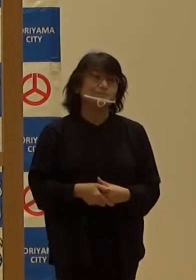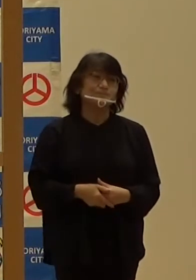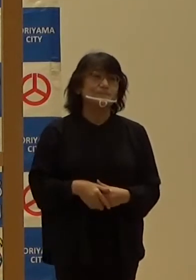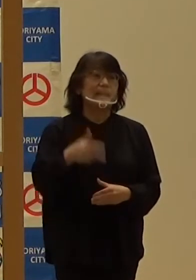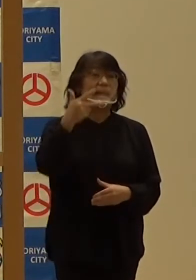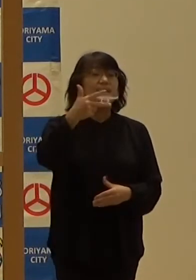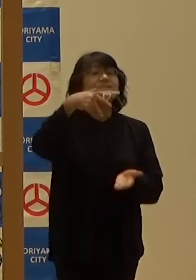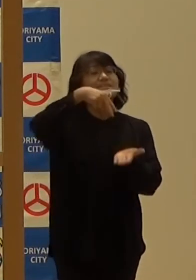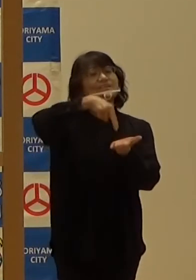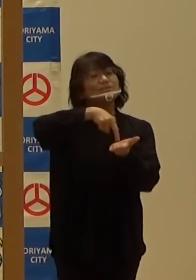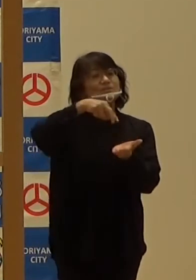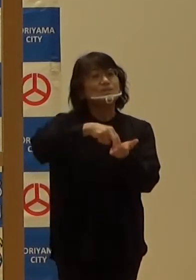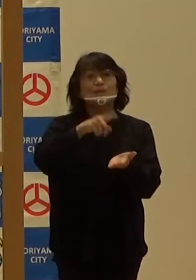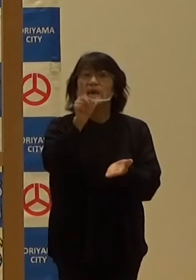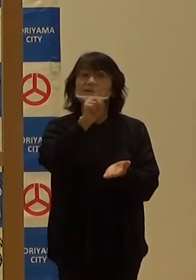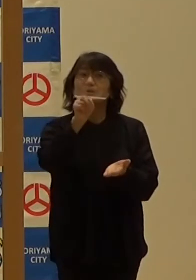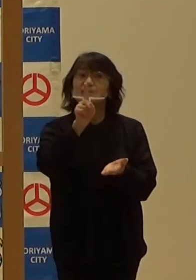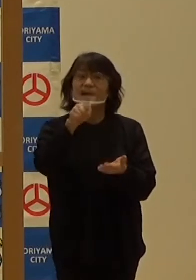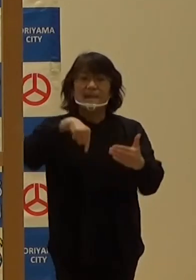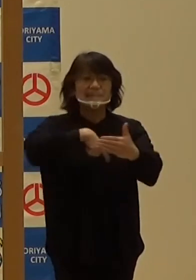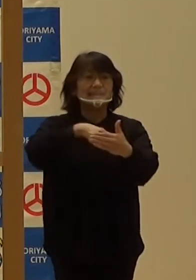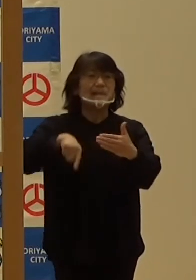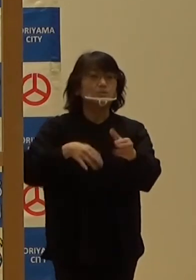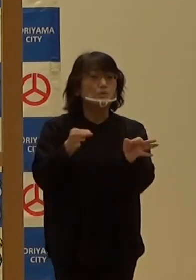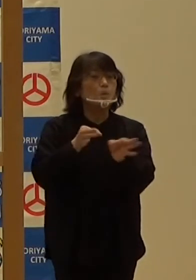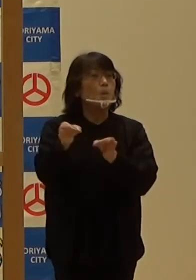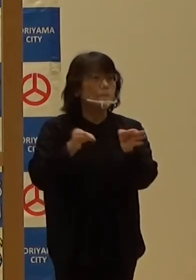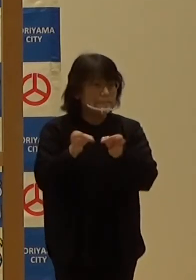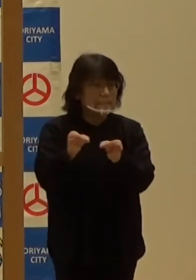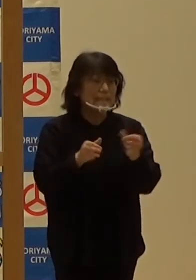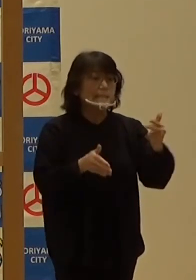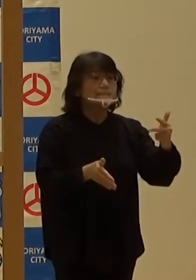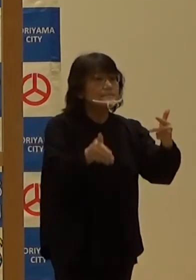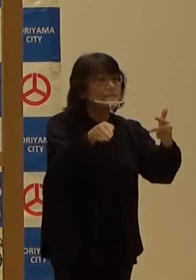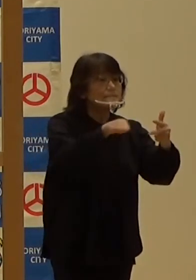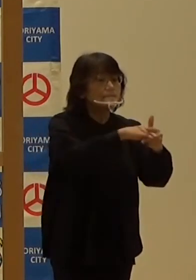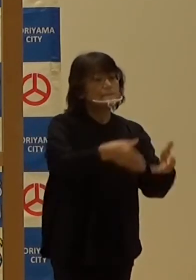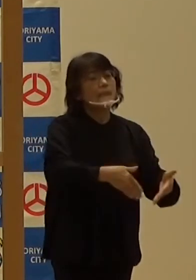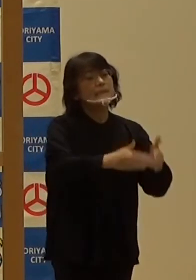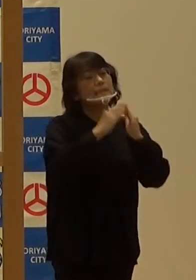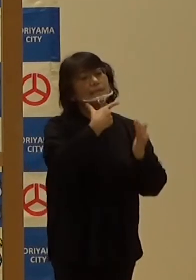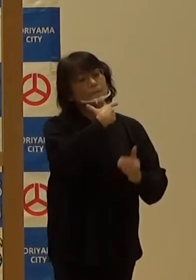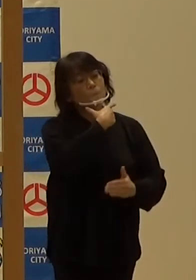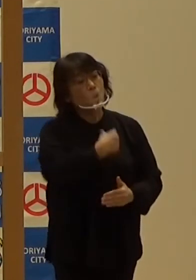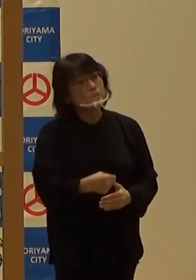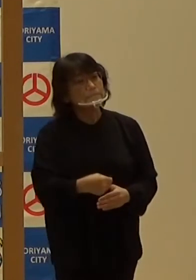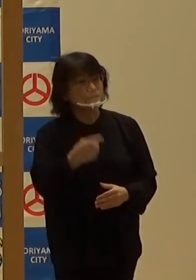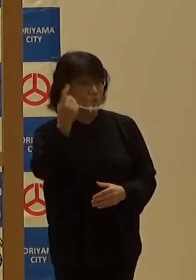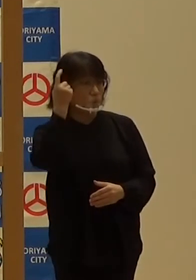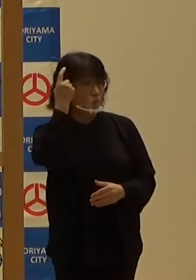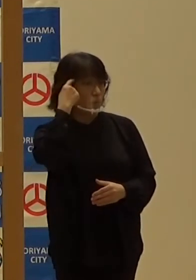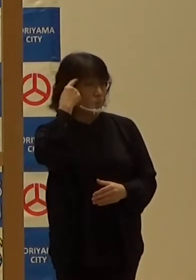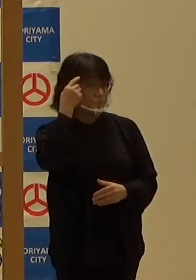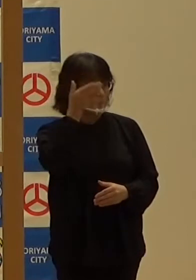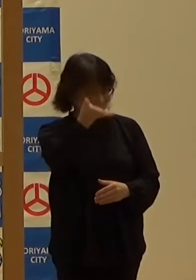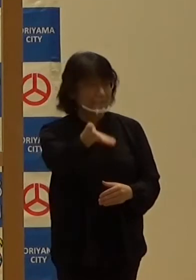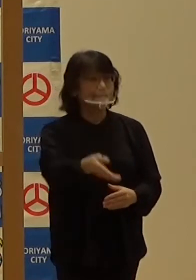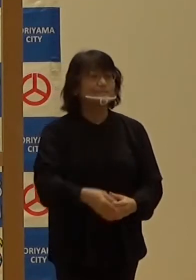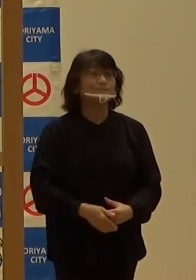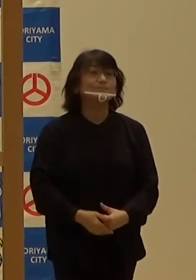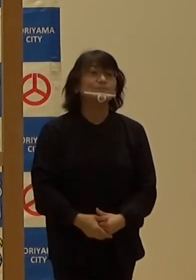てはどんなお店、どんな施設が立ってもらいたいというふうに希望としてあるんでしょう